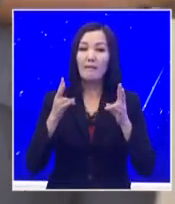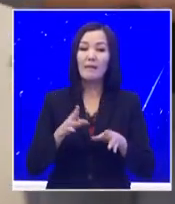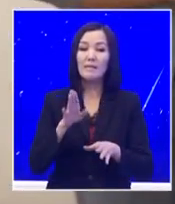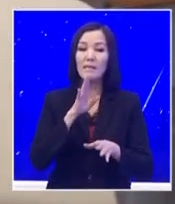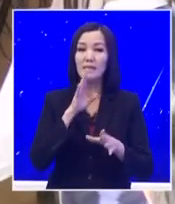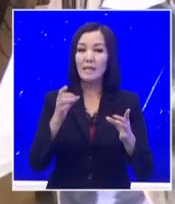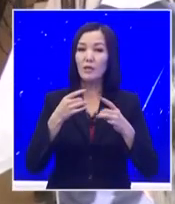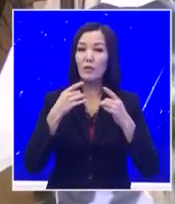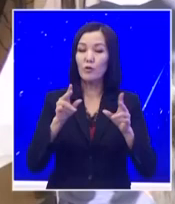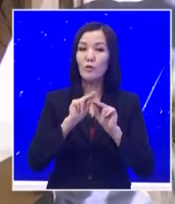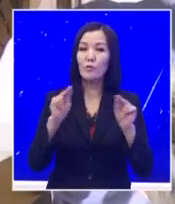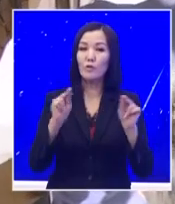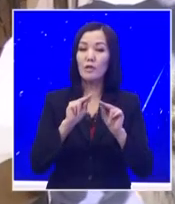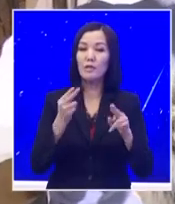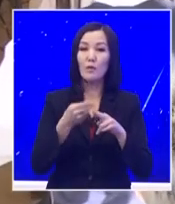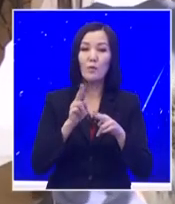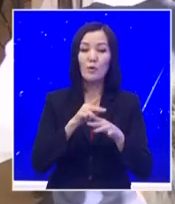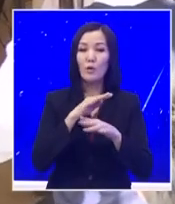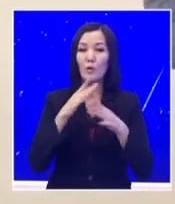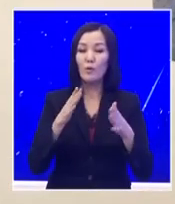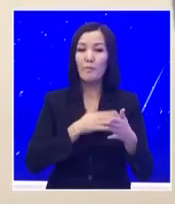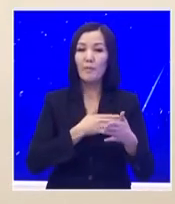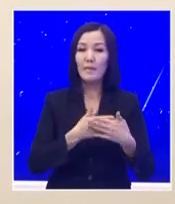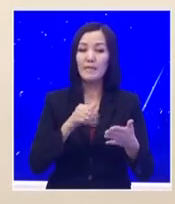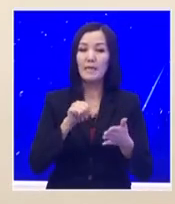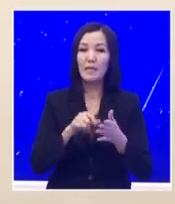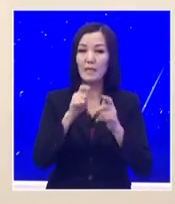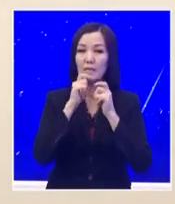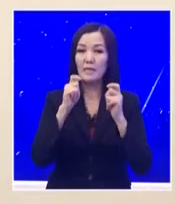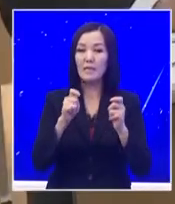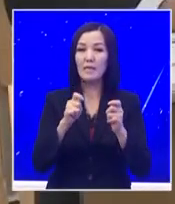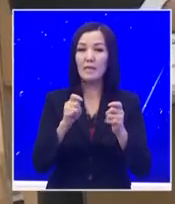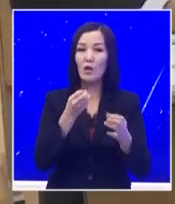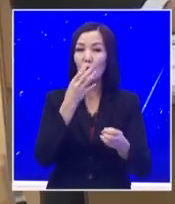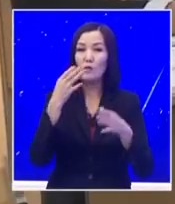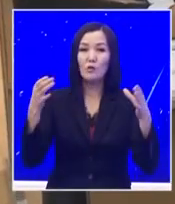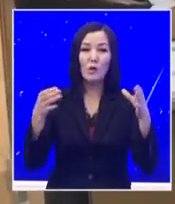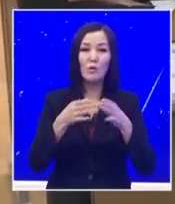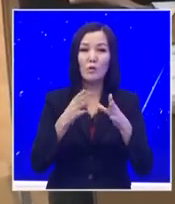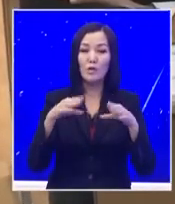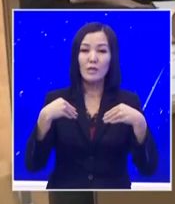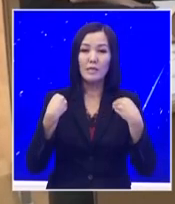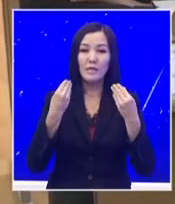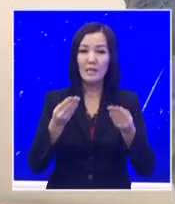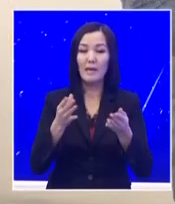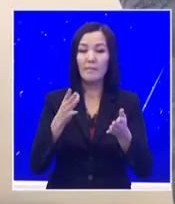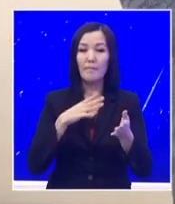шарада ұстаздардың да қуанышында шек болмады. Белсенділердің сыйлықтары мен құшақ-құшақ гүлдері кімді болмасын